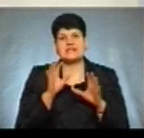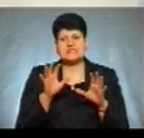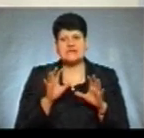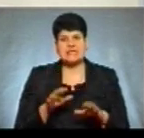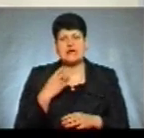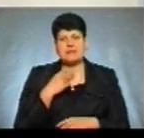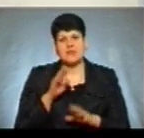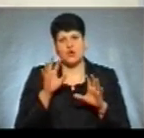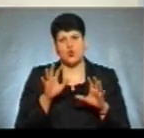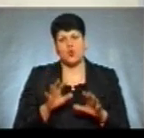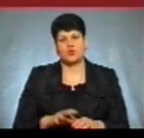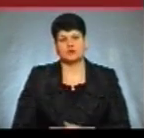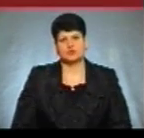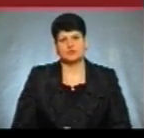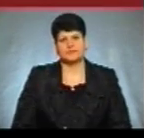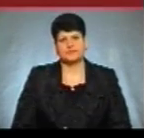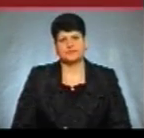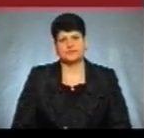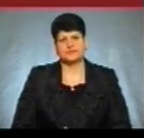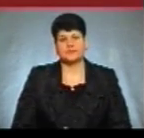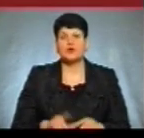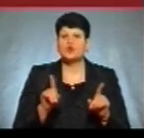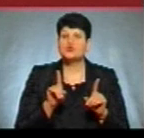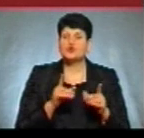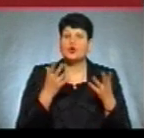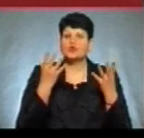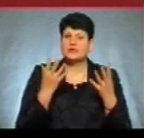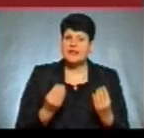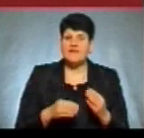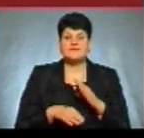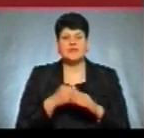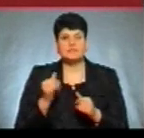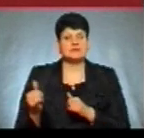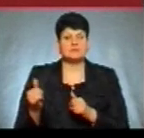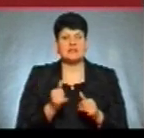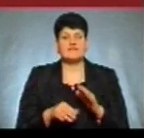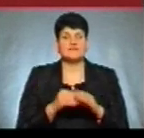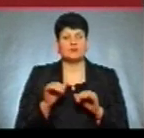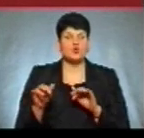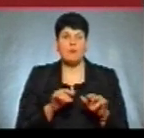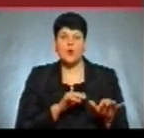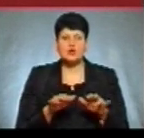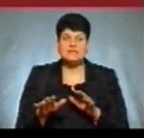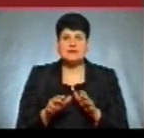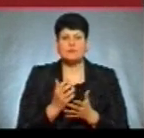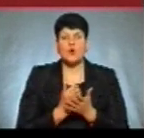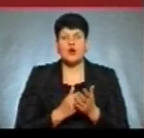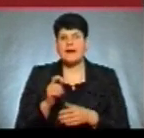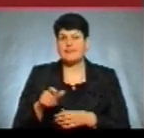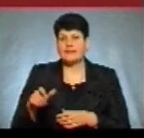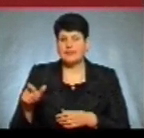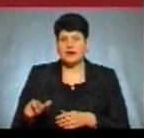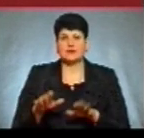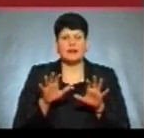Кримінального кодексу. Ну, щодо дня виборів і забезпечення виборчого процесу, тому що і кандидати на